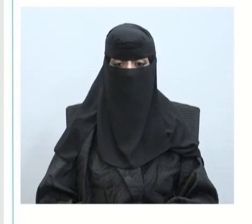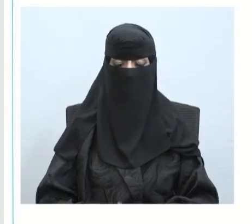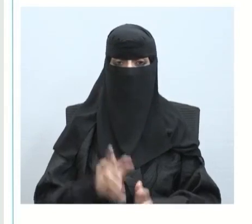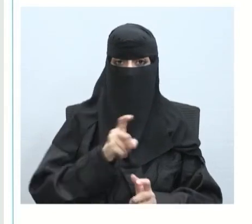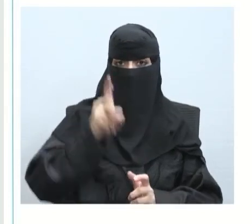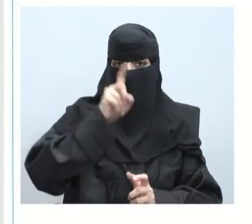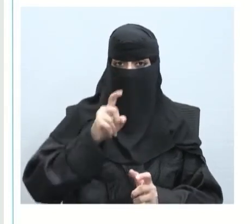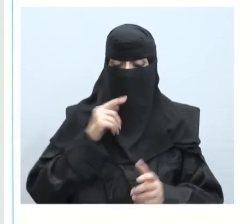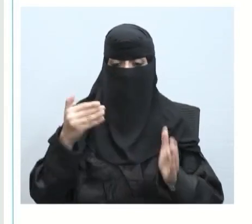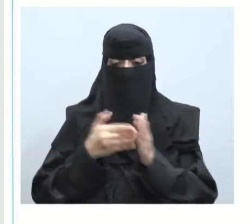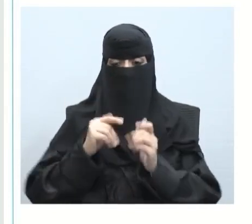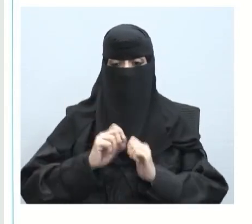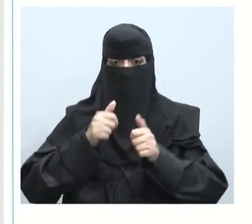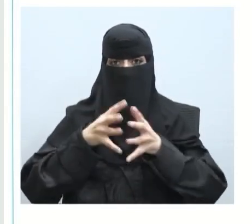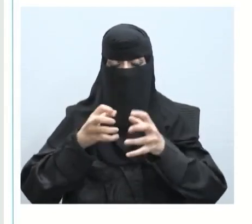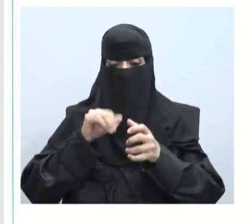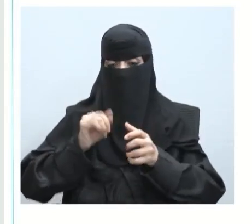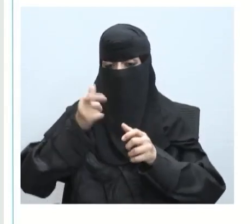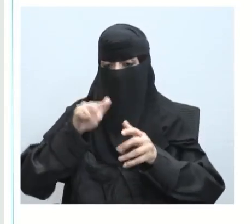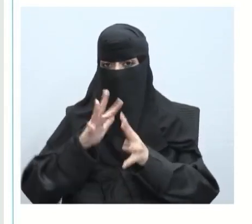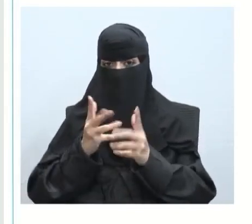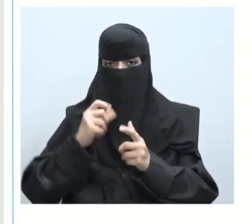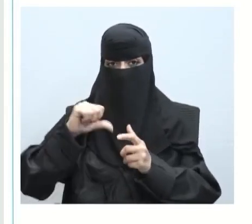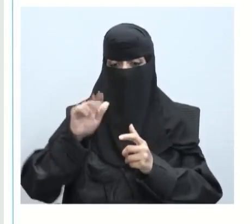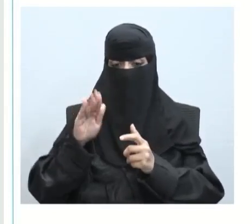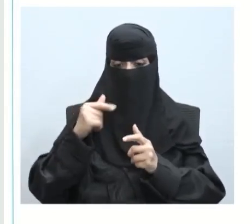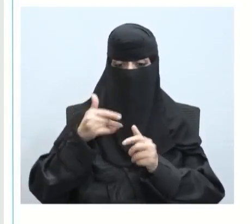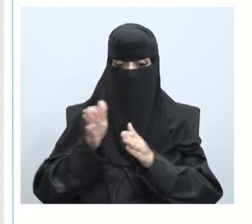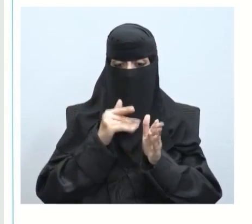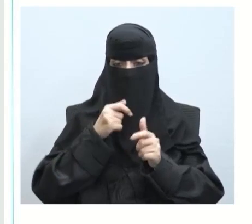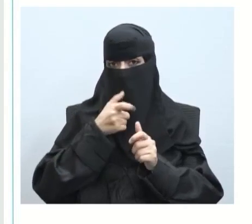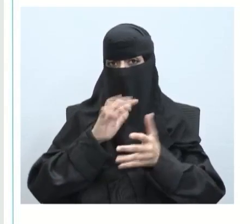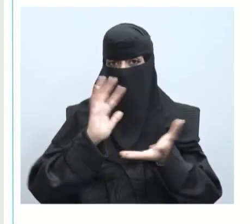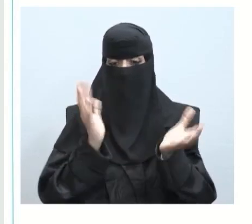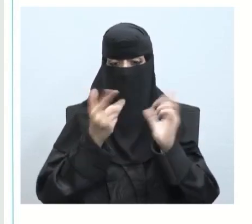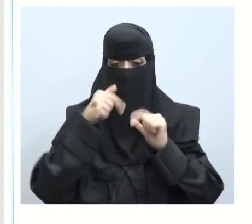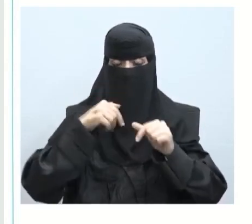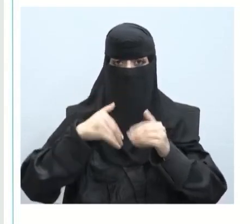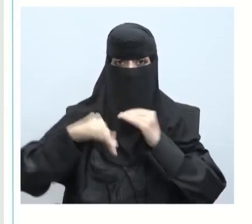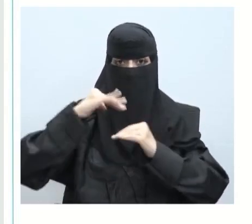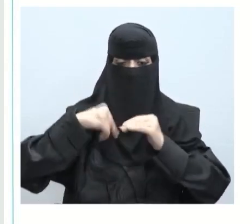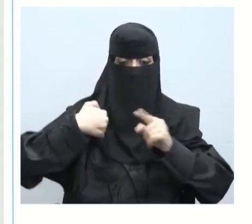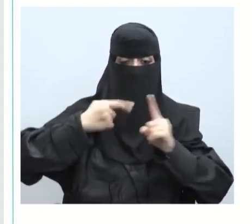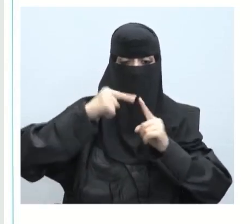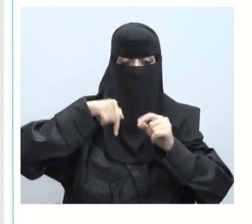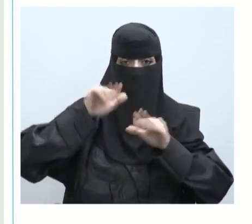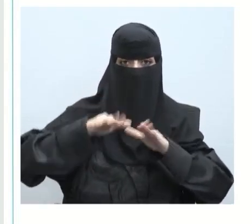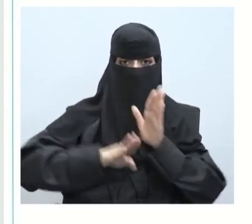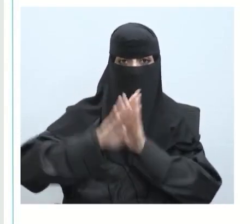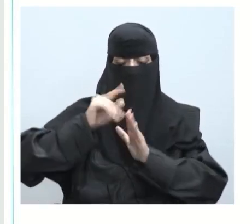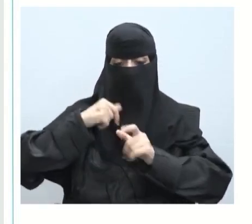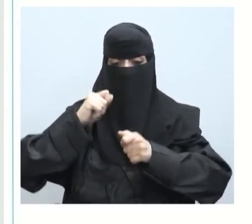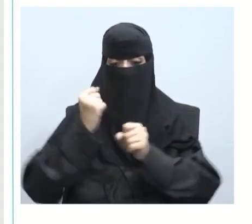تقويم ختامي: قم بتحليل ماهية وسيط الـ EMQX العام ومدى مساهمته في تطوير تطبيقات